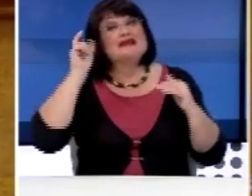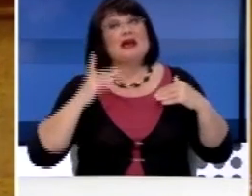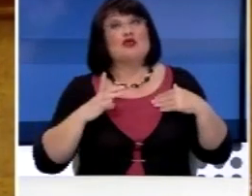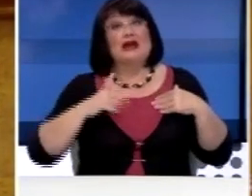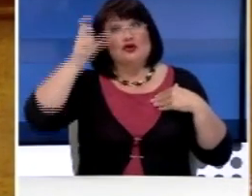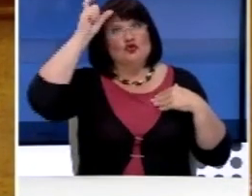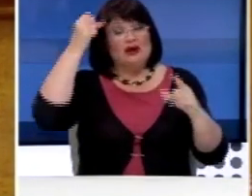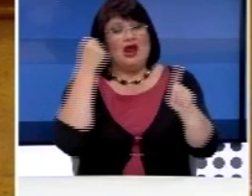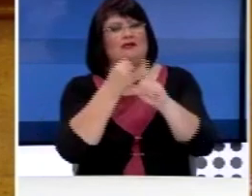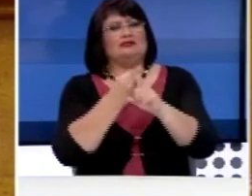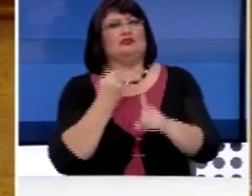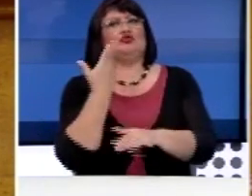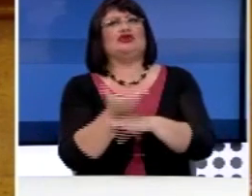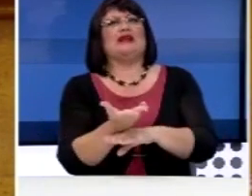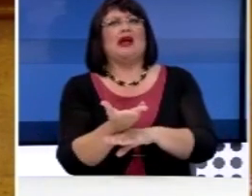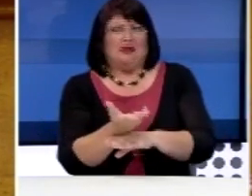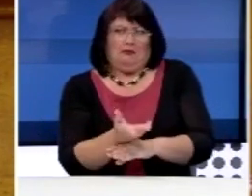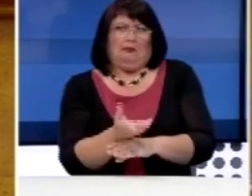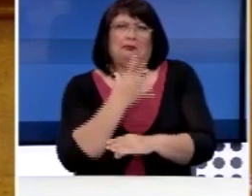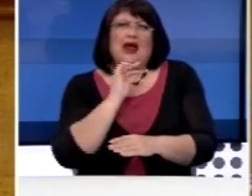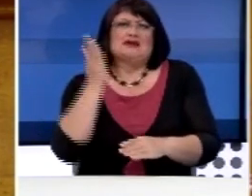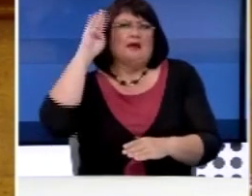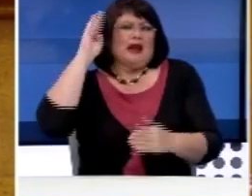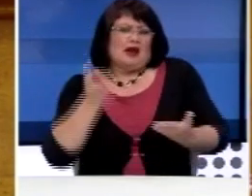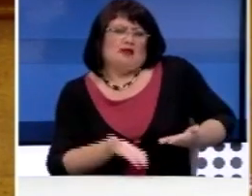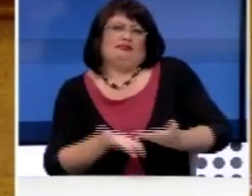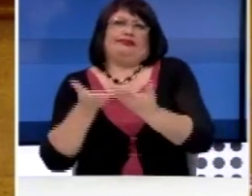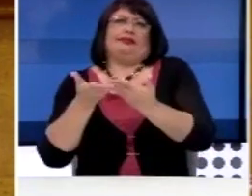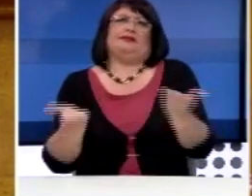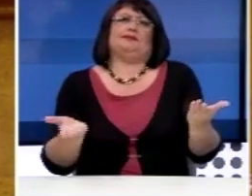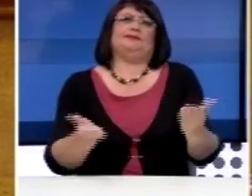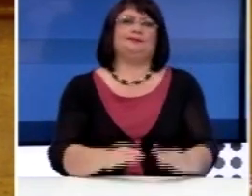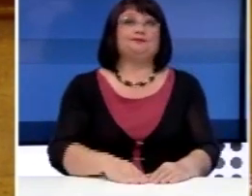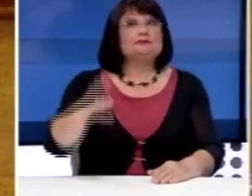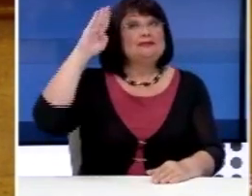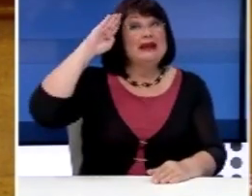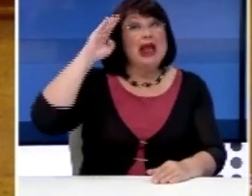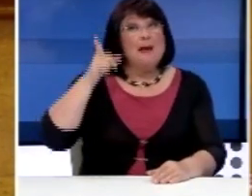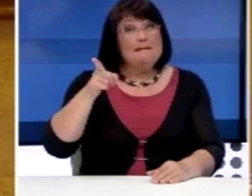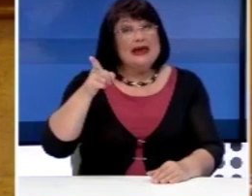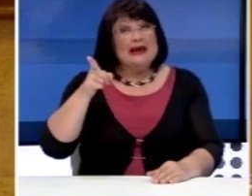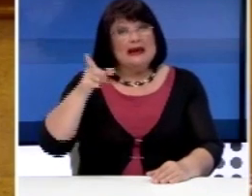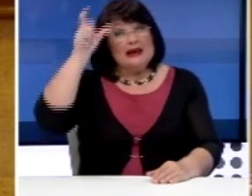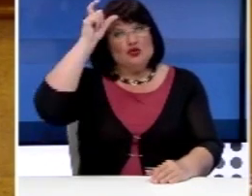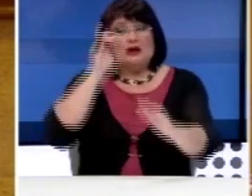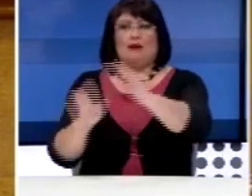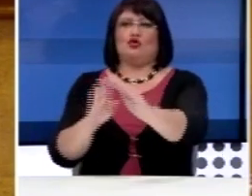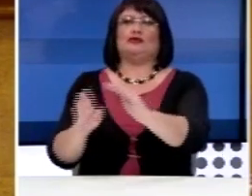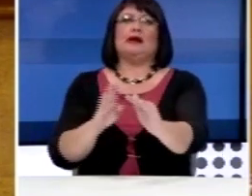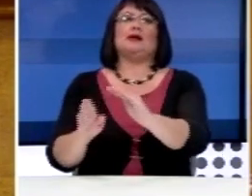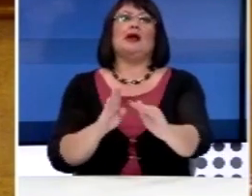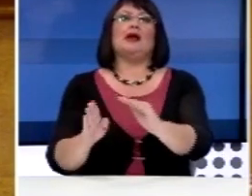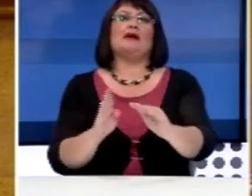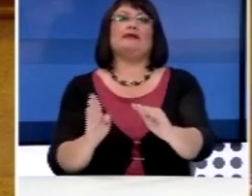τις διεκδικήσεις της Τουρκίας? Είναι οι ίδιες οι ΗΠΑ βέβαια που έδωσαν στην Τουρκία κάλυψη για